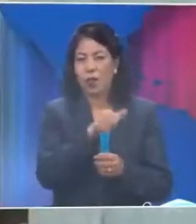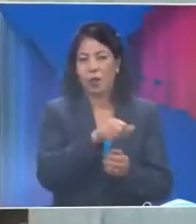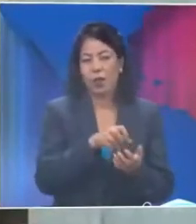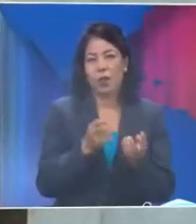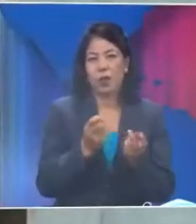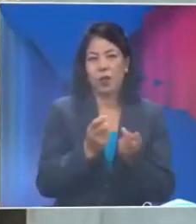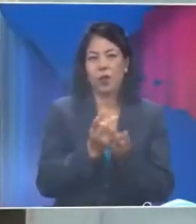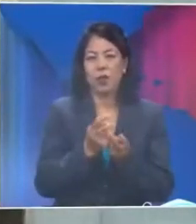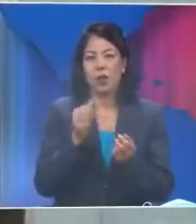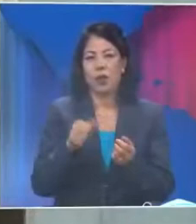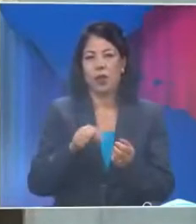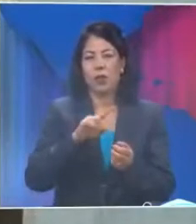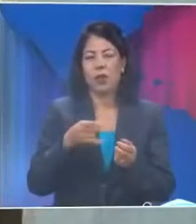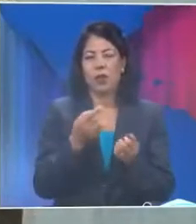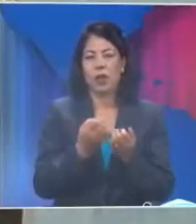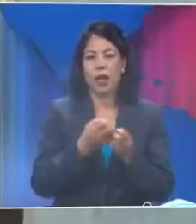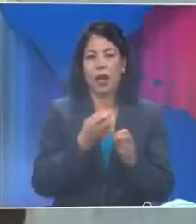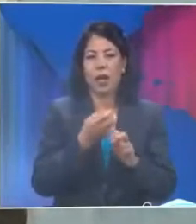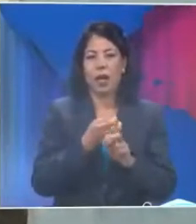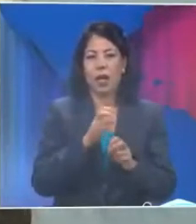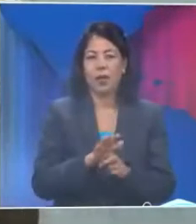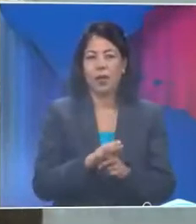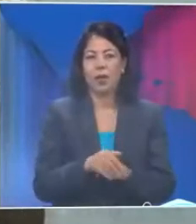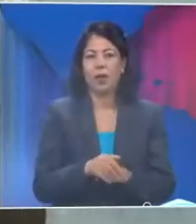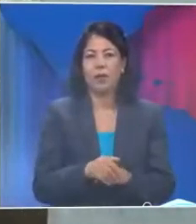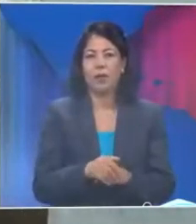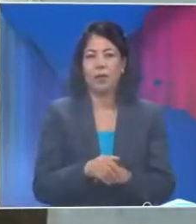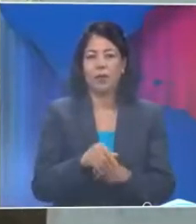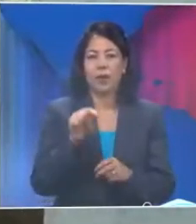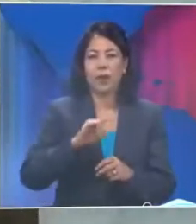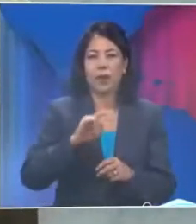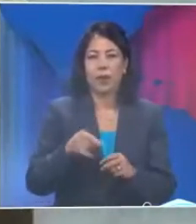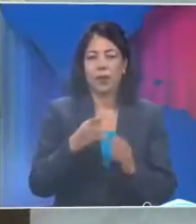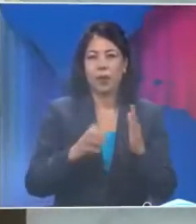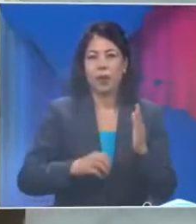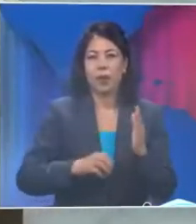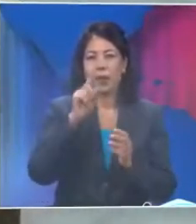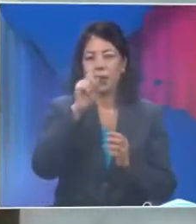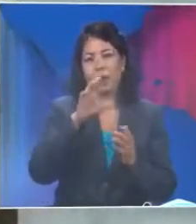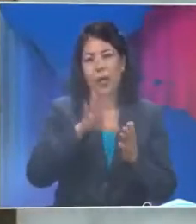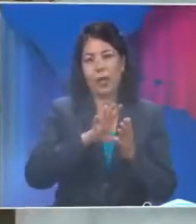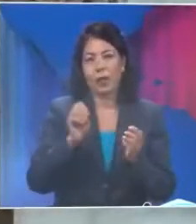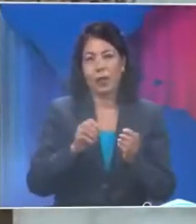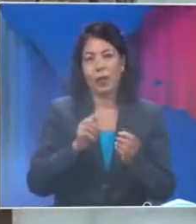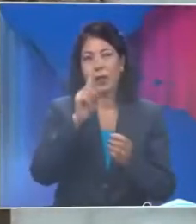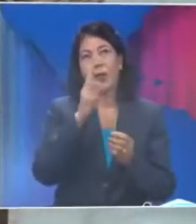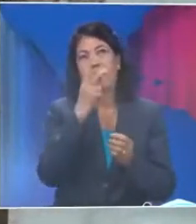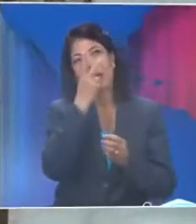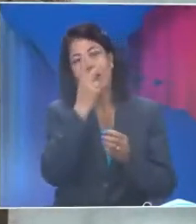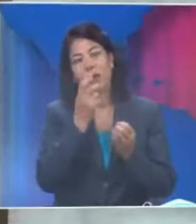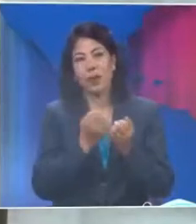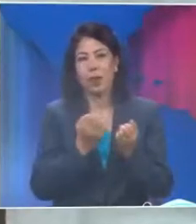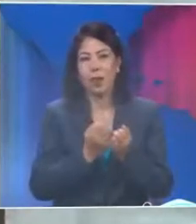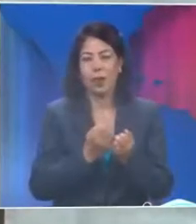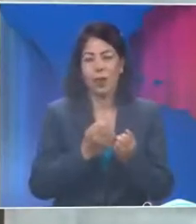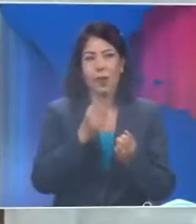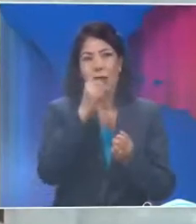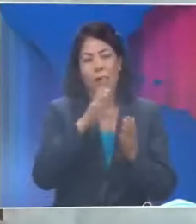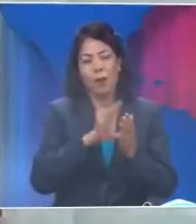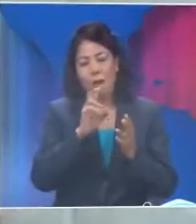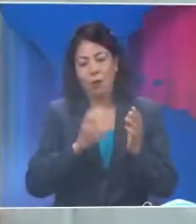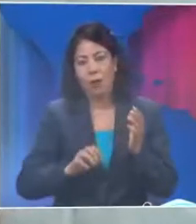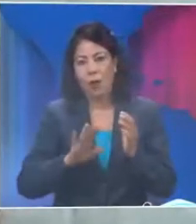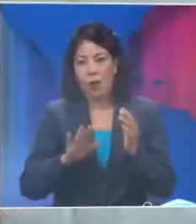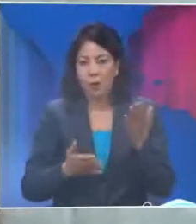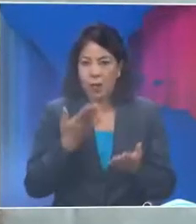अहिले फेरि नयाँ रोड जाने भयो, सानो नयाँ रोड गोडाटो गयो, अहिले झन् पहिरो आउँदैछ माथिबाट, यहाँबाट जाँदैछौँ माथिबाट यसो हेर्दै जान्छौँ, माथिबाट पहिरो लड्छ